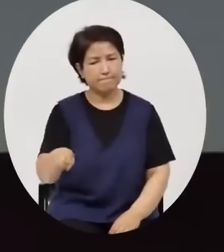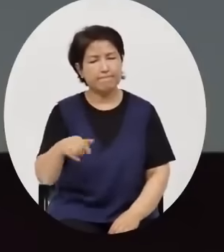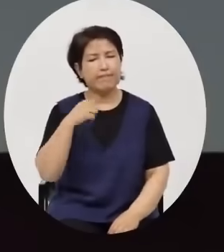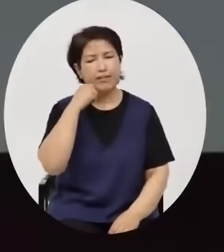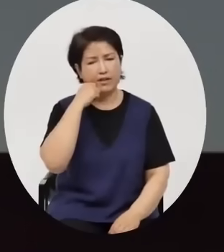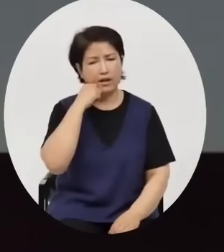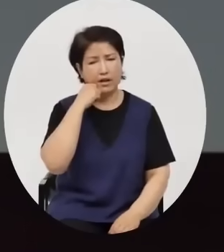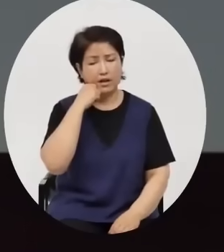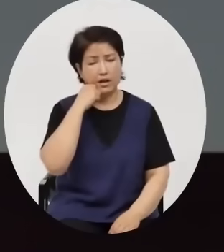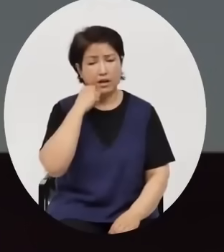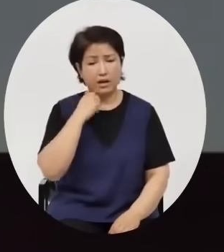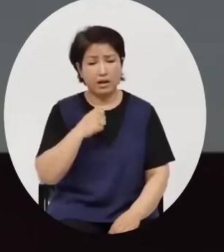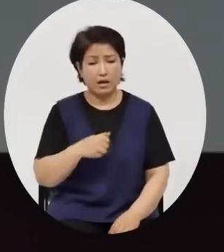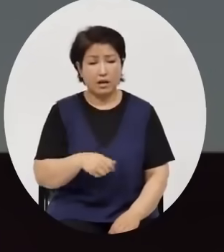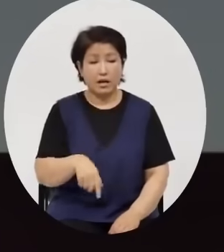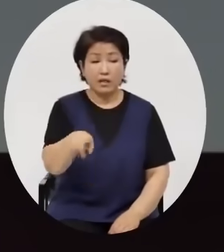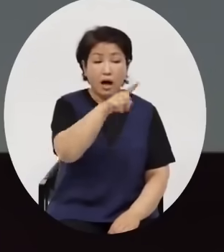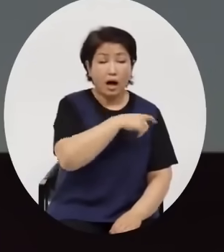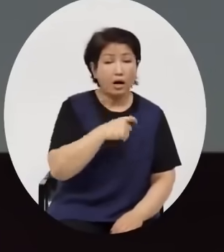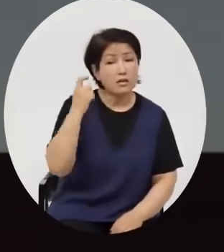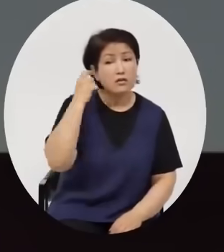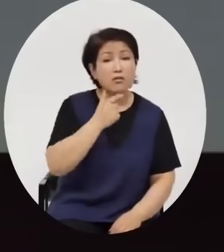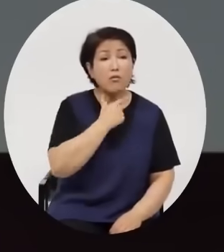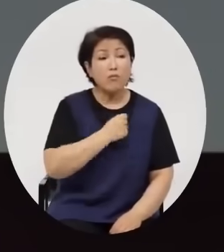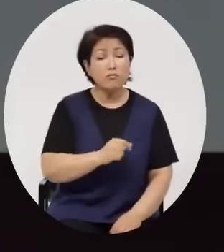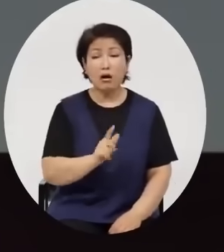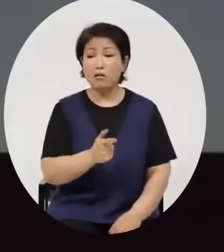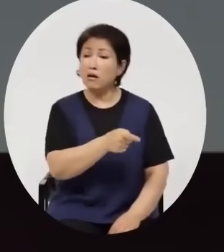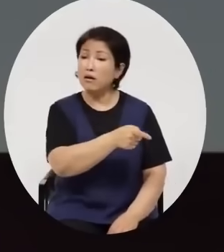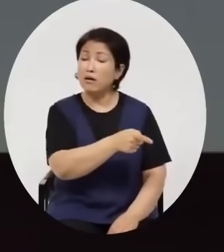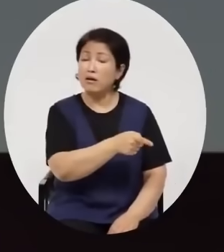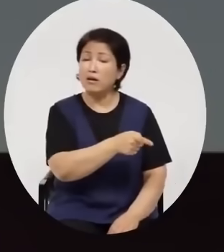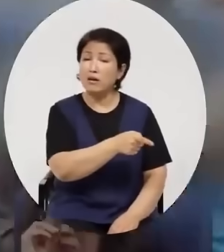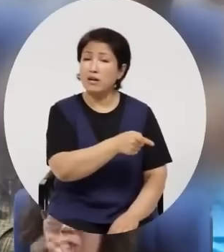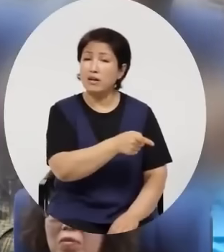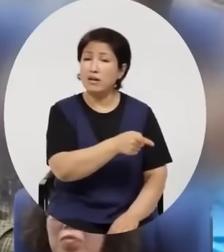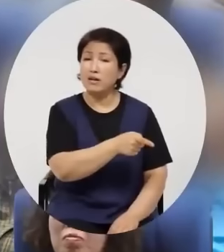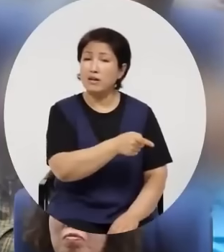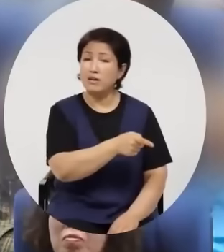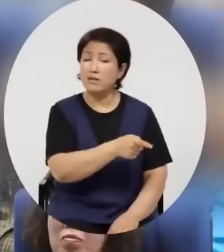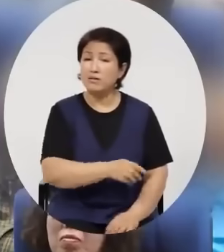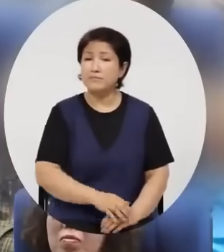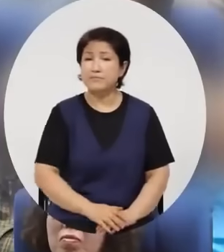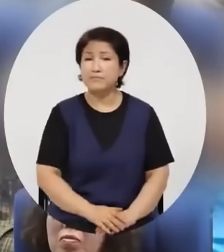예. 아무도 들을 생각이 없는데